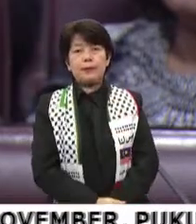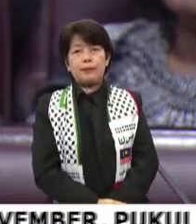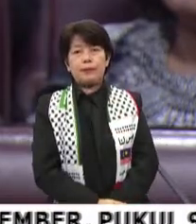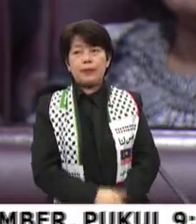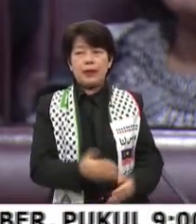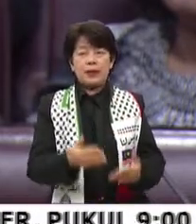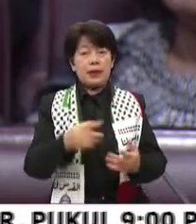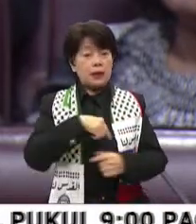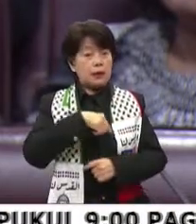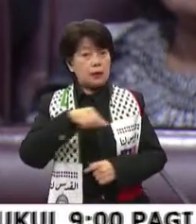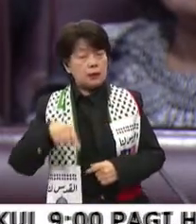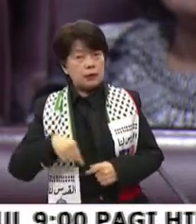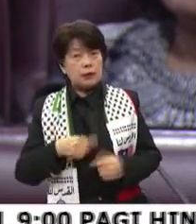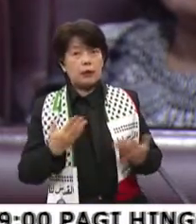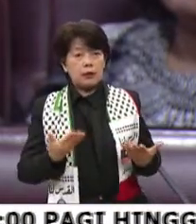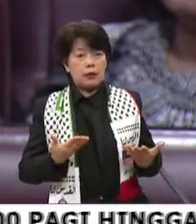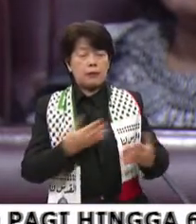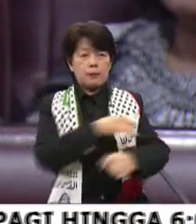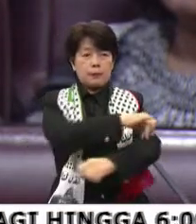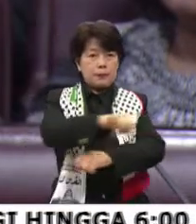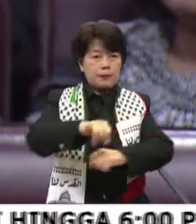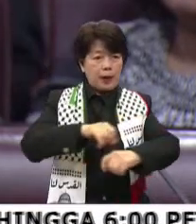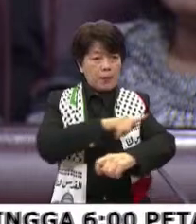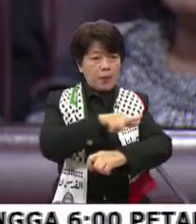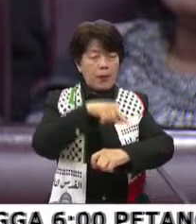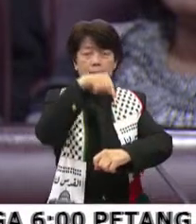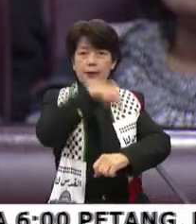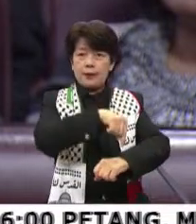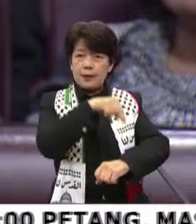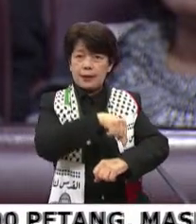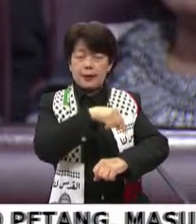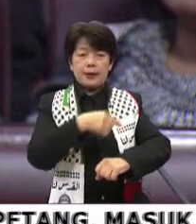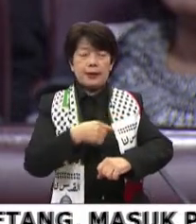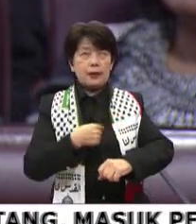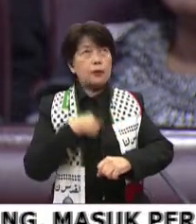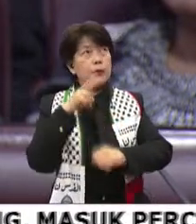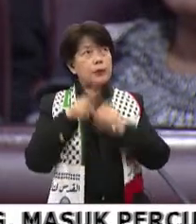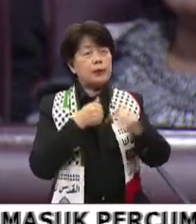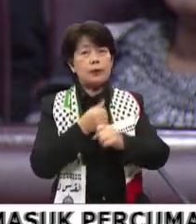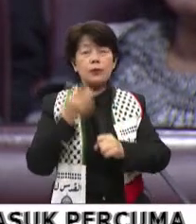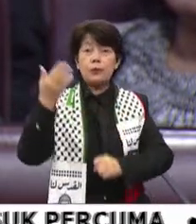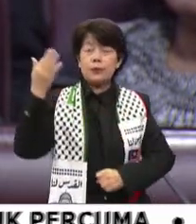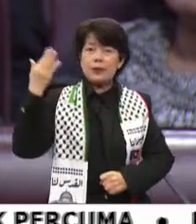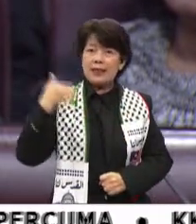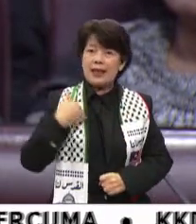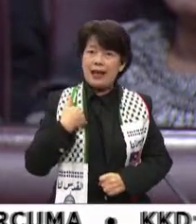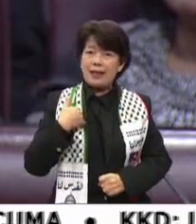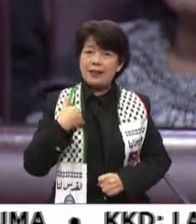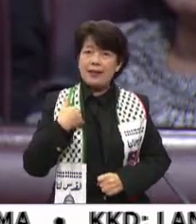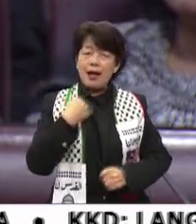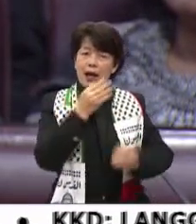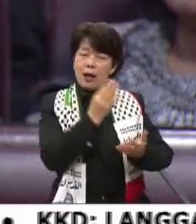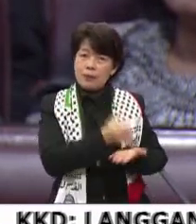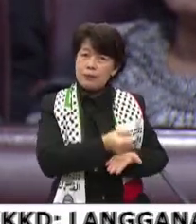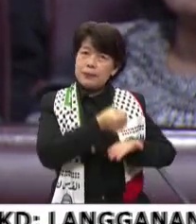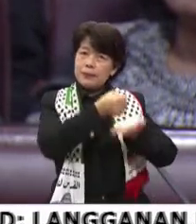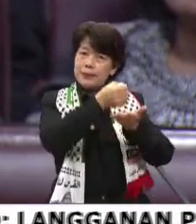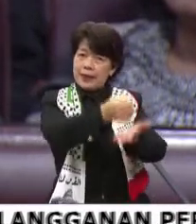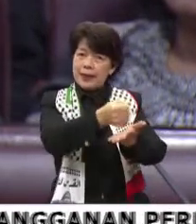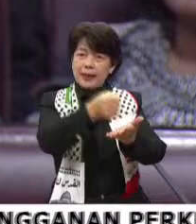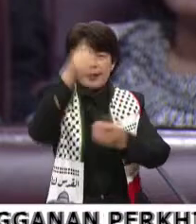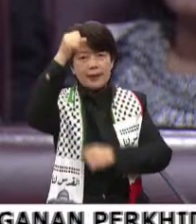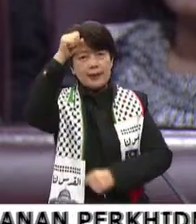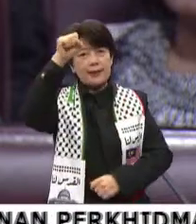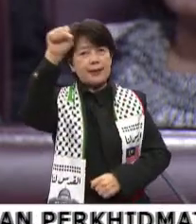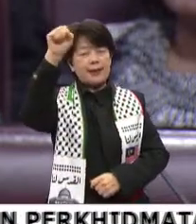sebagaimana kita tahu Pelabuhan sepanggar Memang Tak silap saya dua tahun lepas kita memberikan peruntukan kepada kerajaan